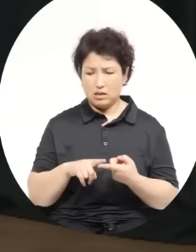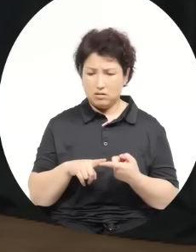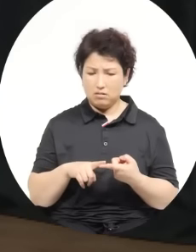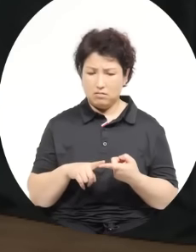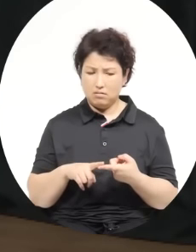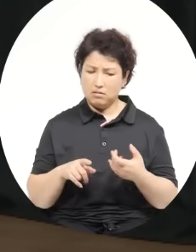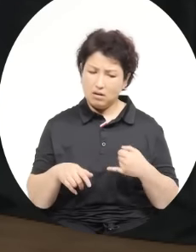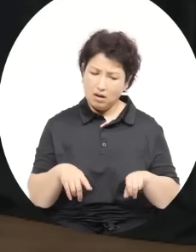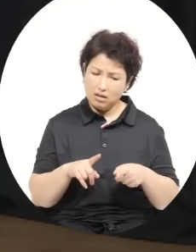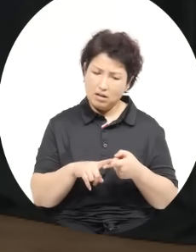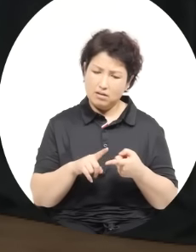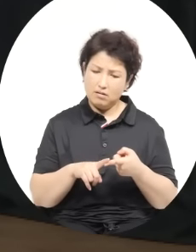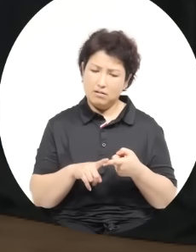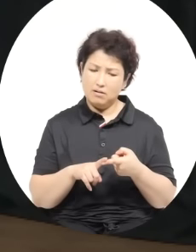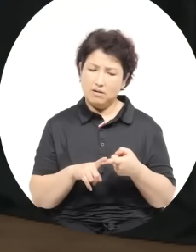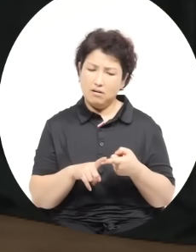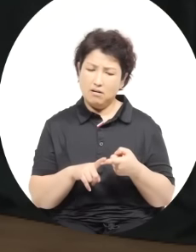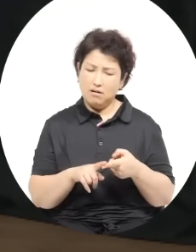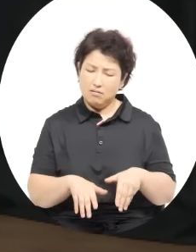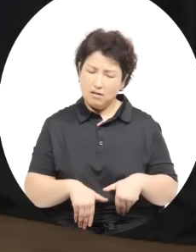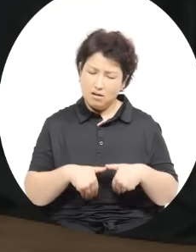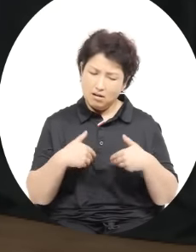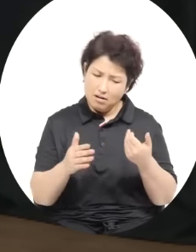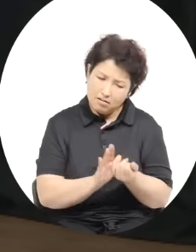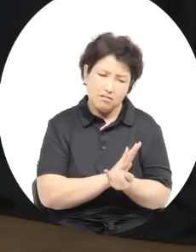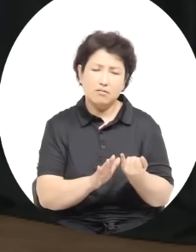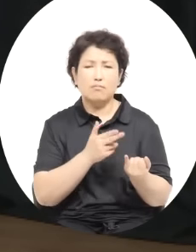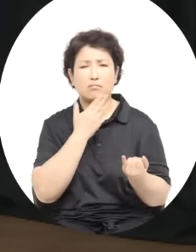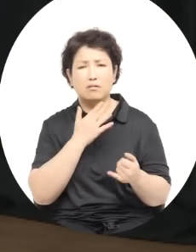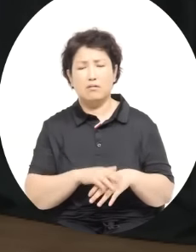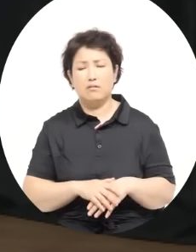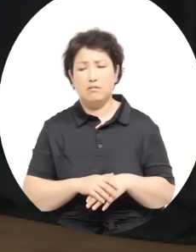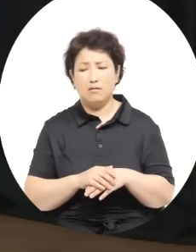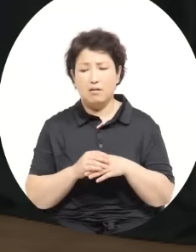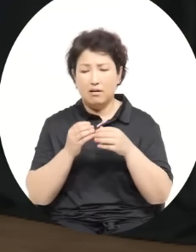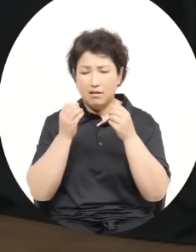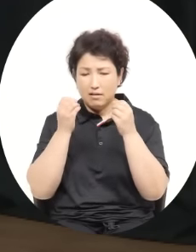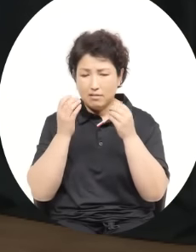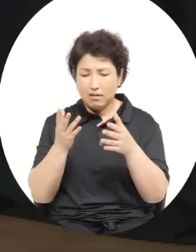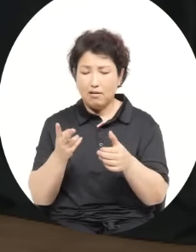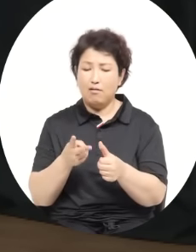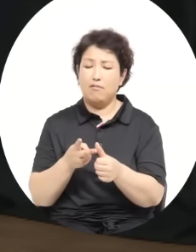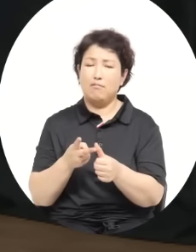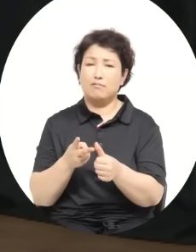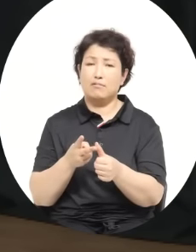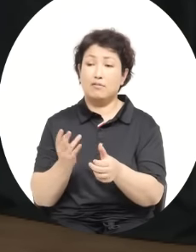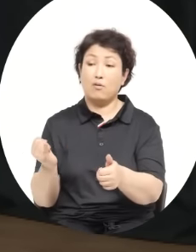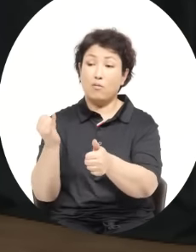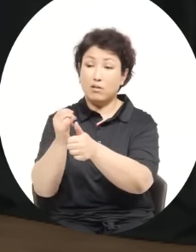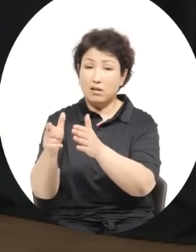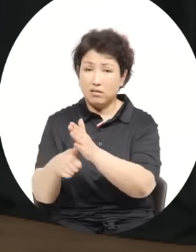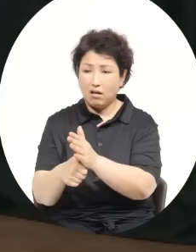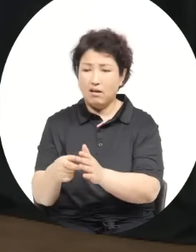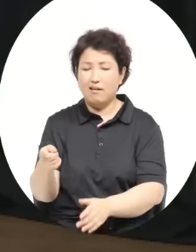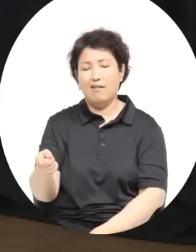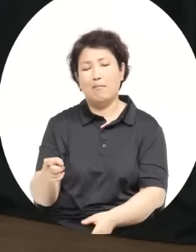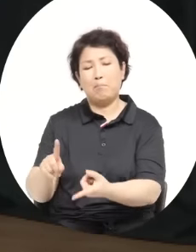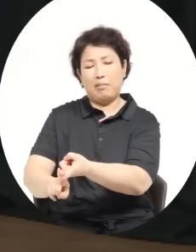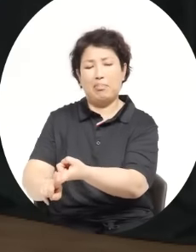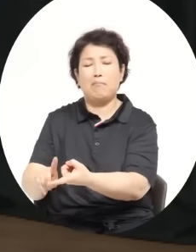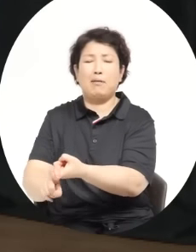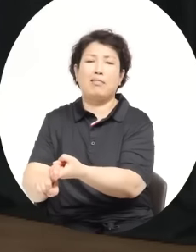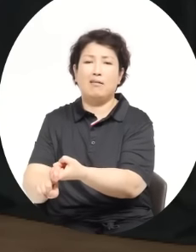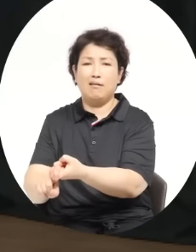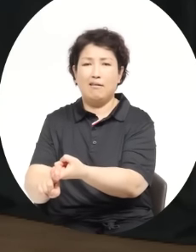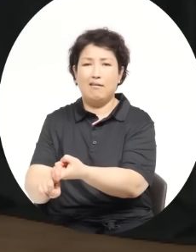그런 자식에 대해서 뭐 그런 따뜻한 마음이나 이런 거 없으시고 새어머니랑 했을 때도 새어머니 편만 들고